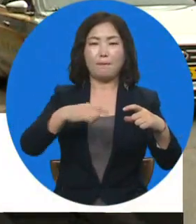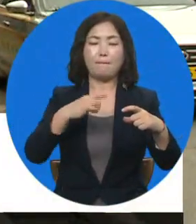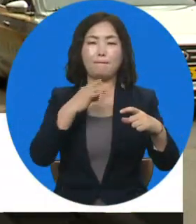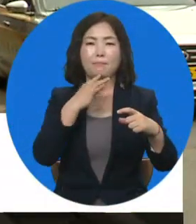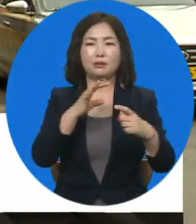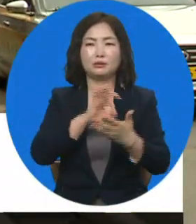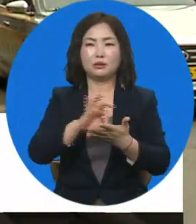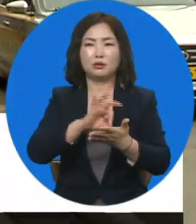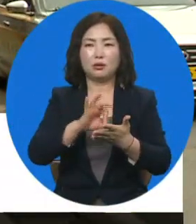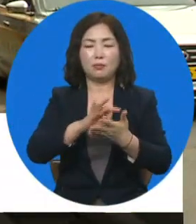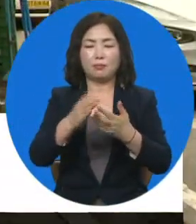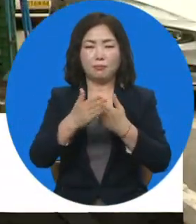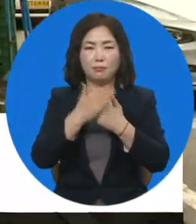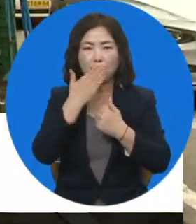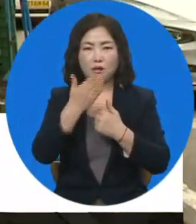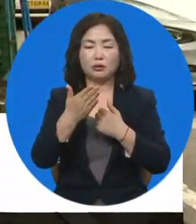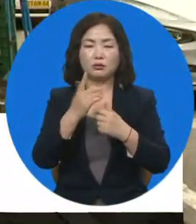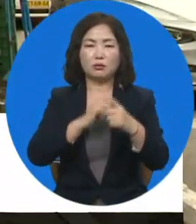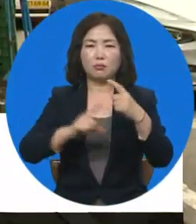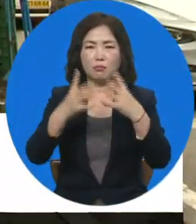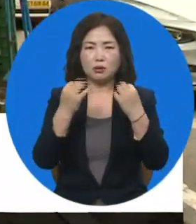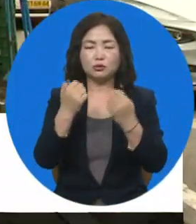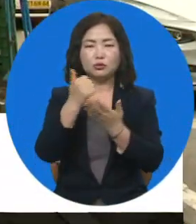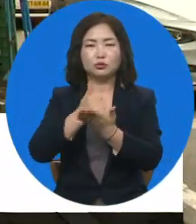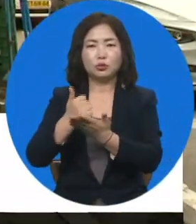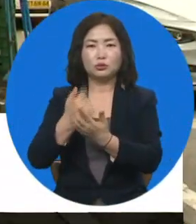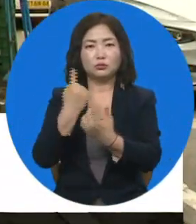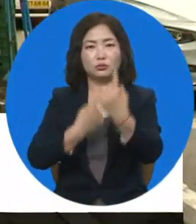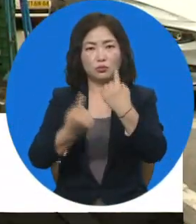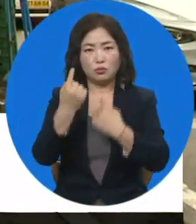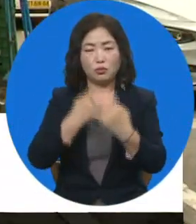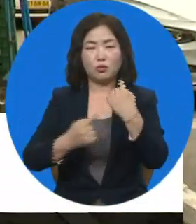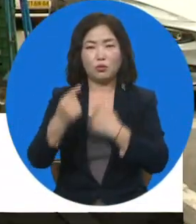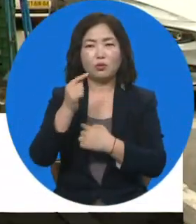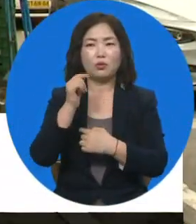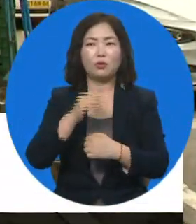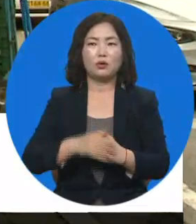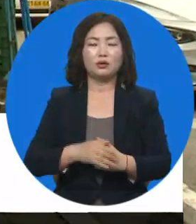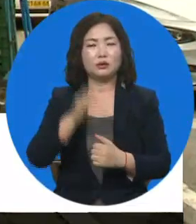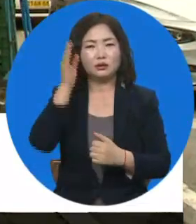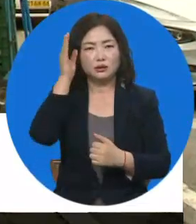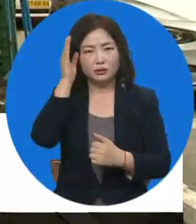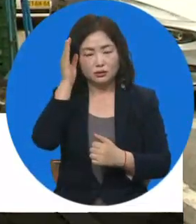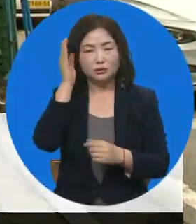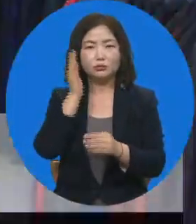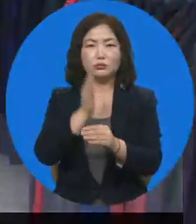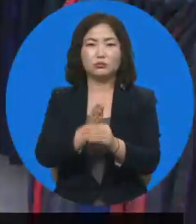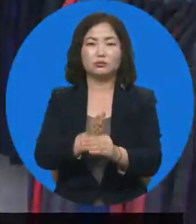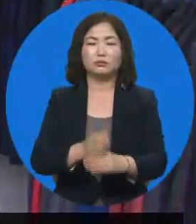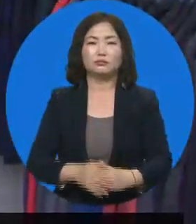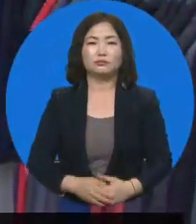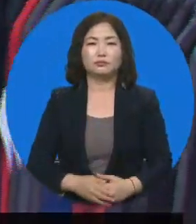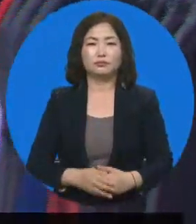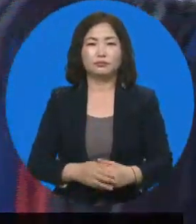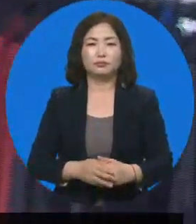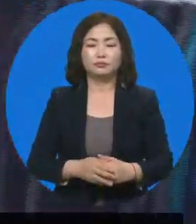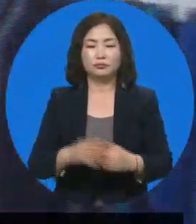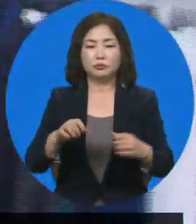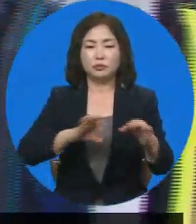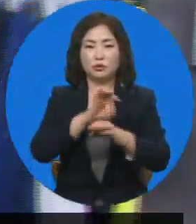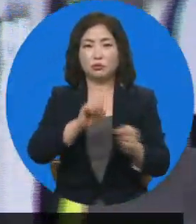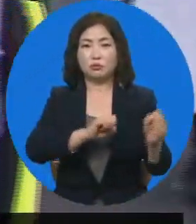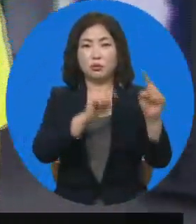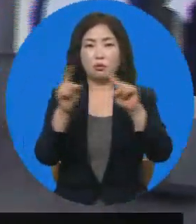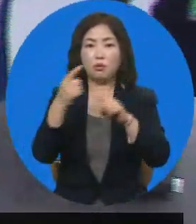에서만 사용 하는 거니까 버터 많은 손님들이 오실 거라고 기대하고 있습니다 상권 회복 효과 4